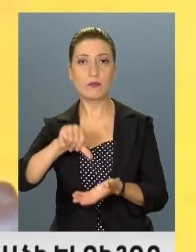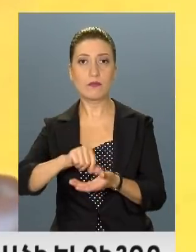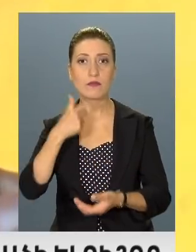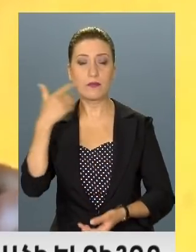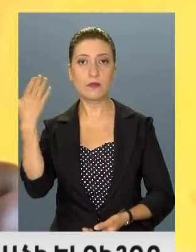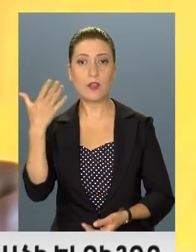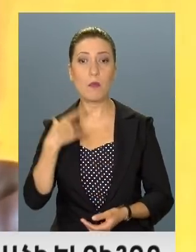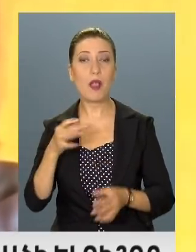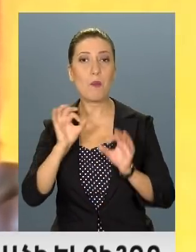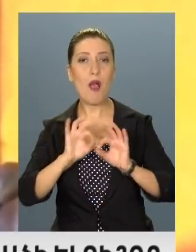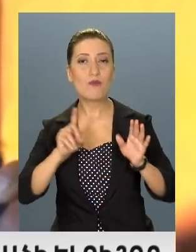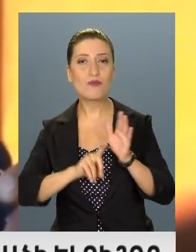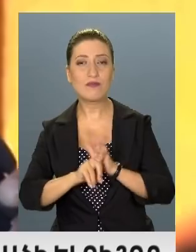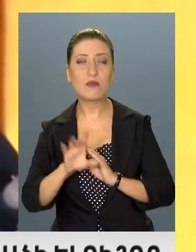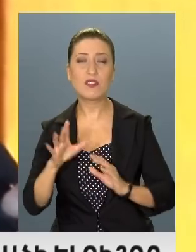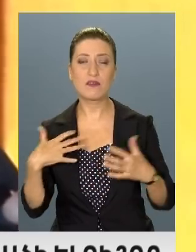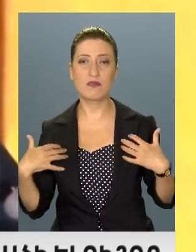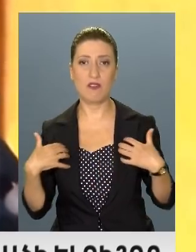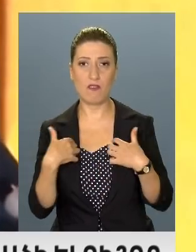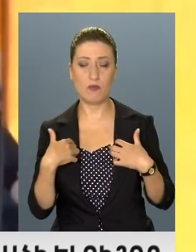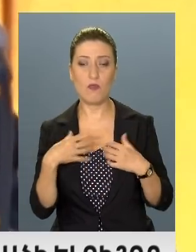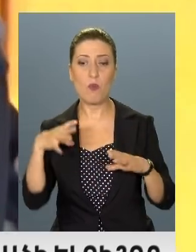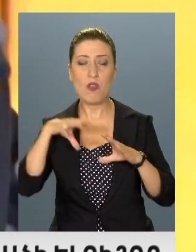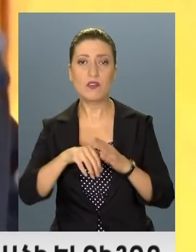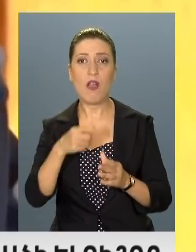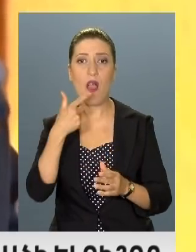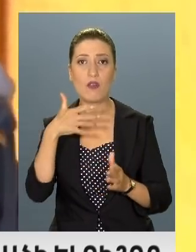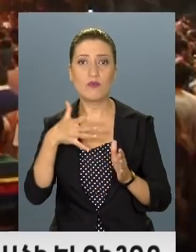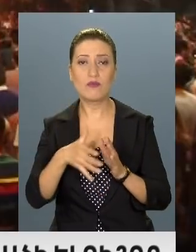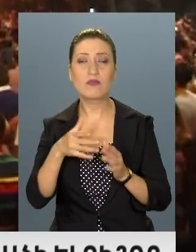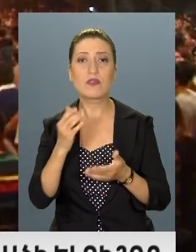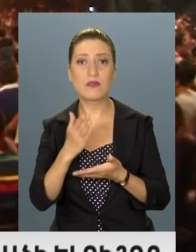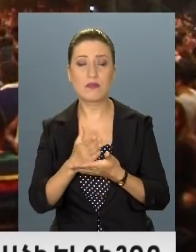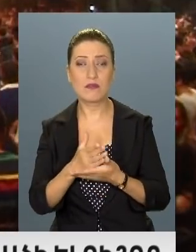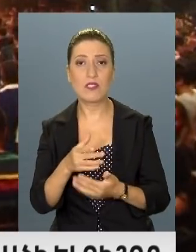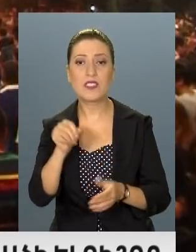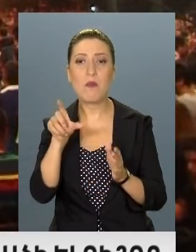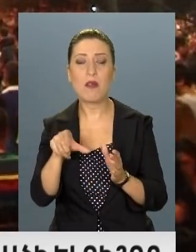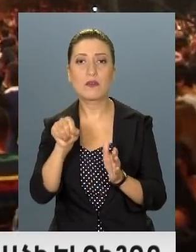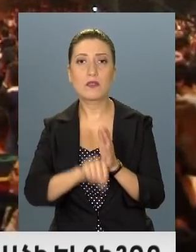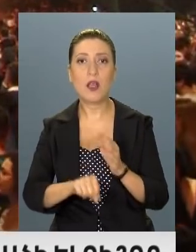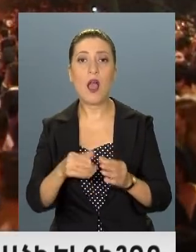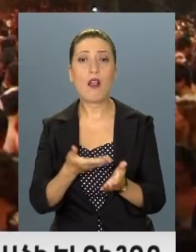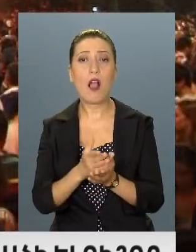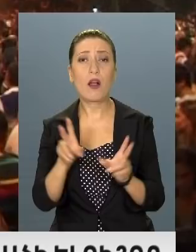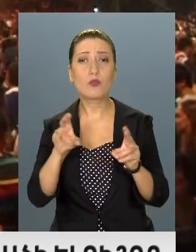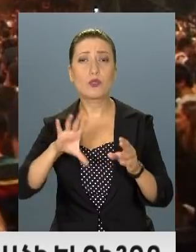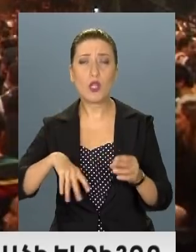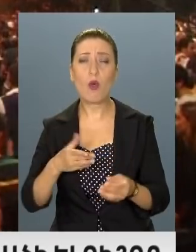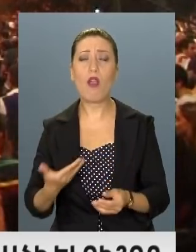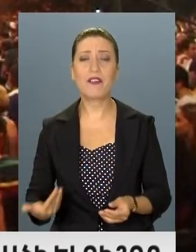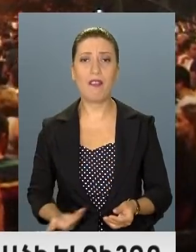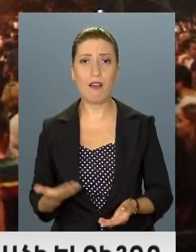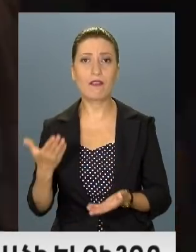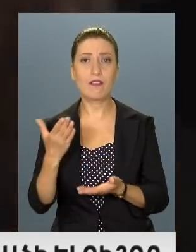Մենք պատմություն ենք կերտում, ցավում են, որ անում ենք դա արյունով։ Քաղաքականությունից հետո կյանք կա հայտարարող